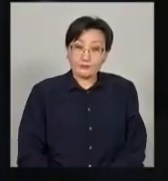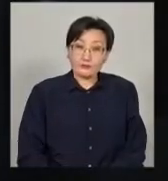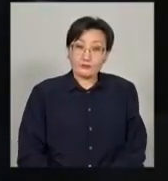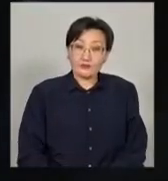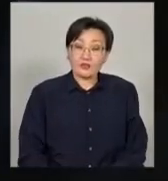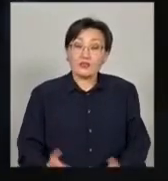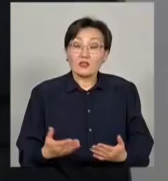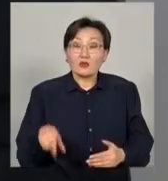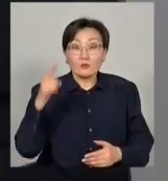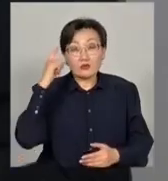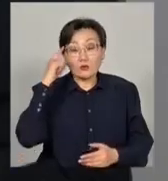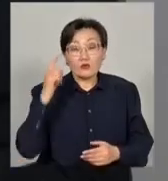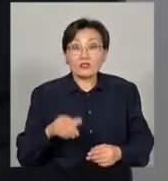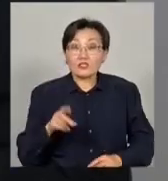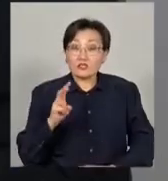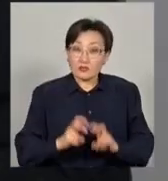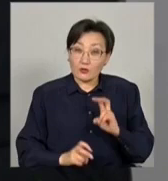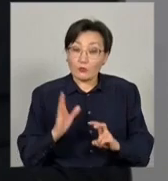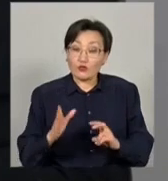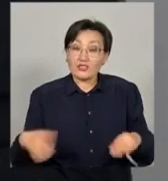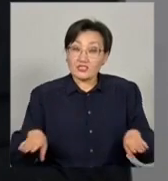Истец считает, что завод будет закрыт.